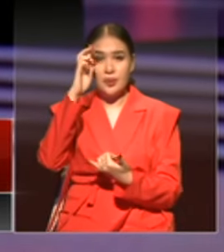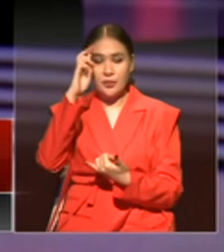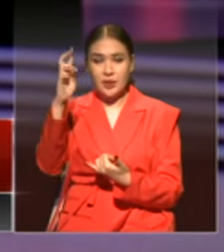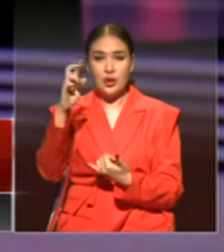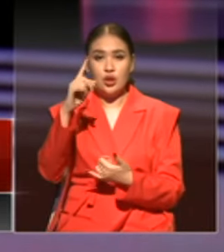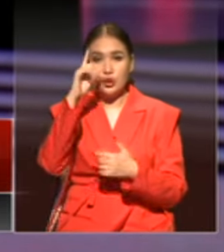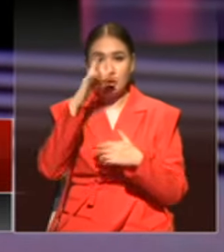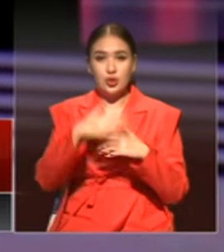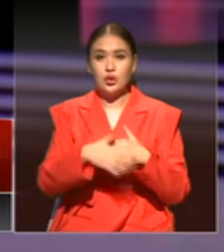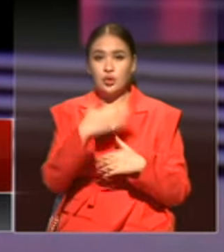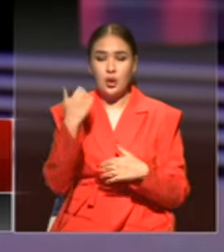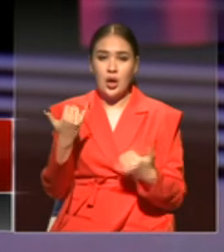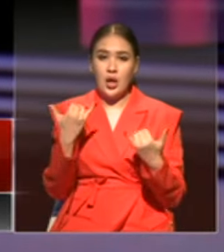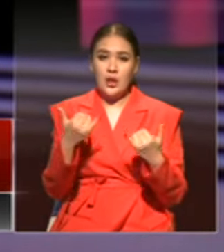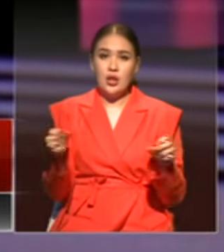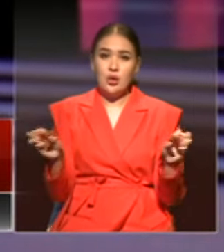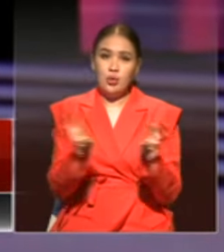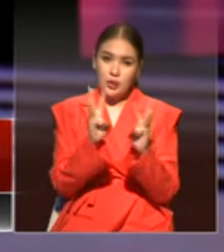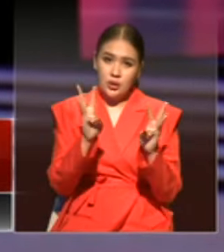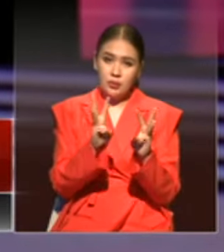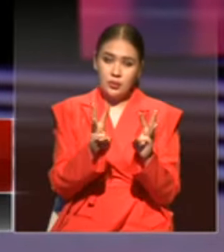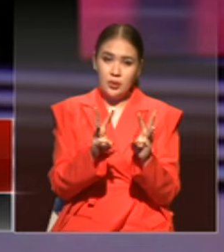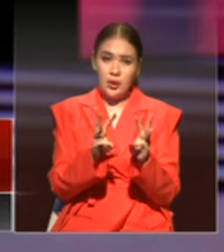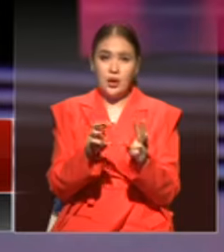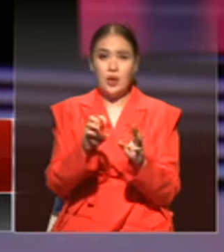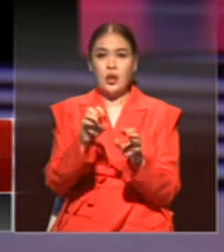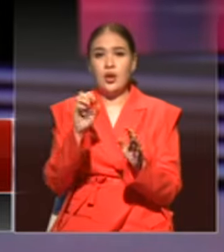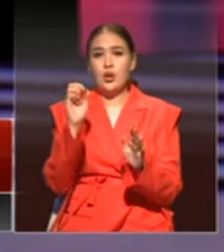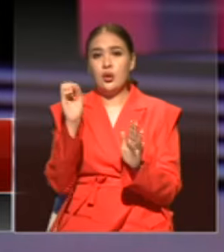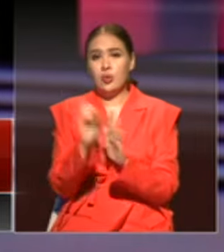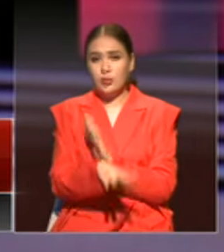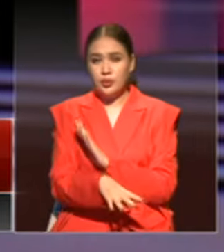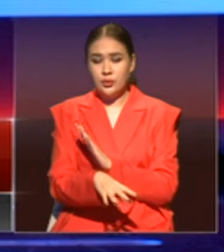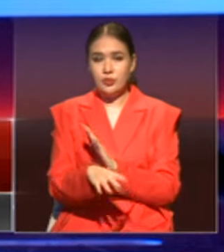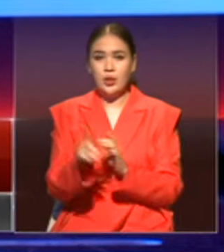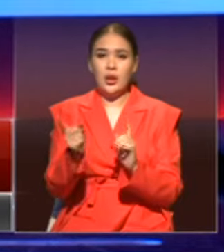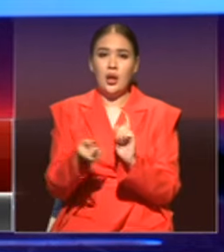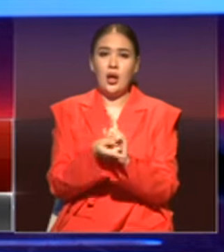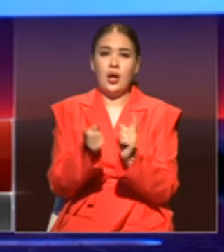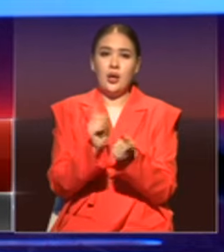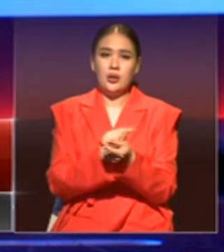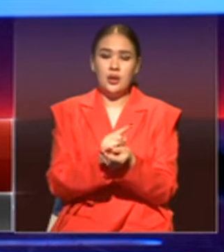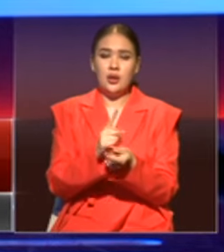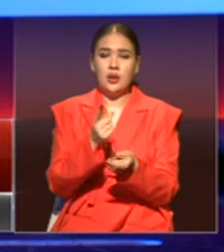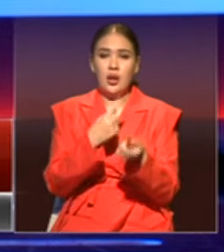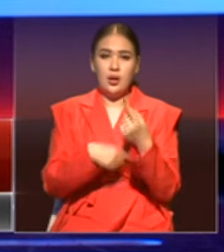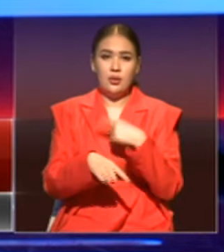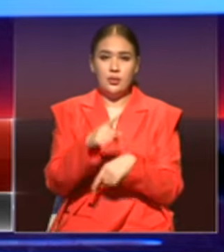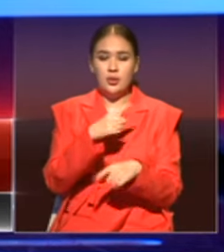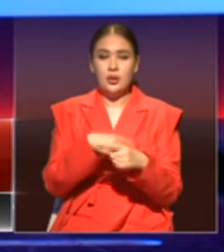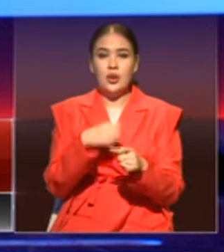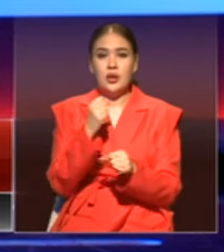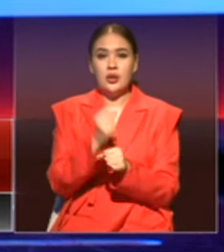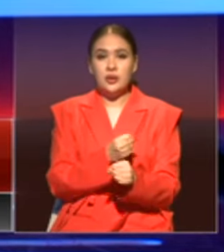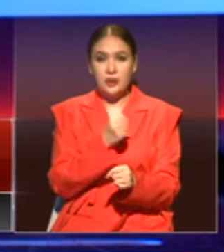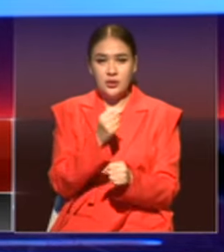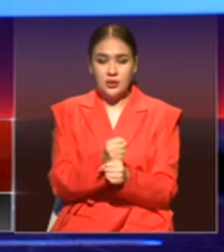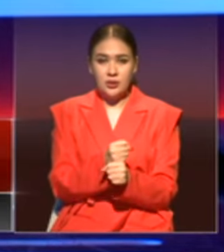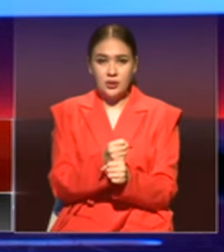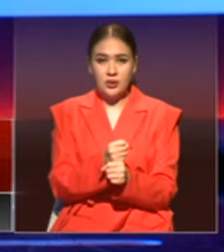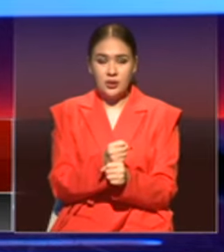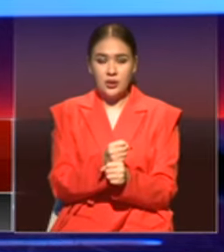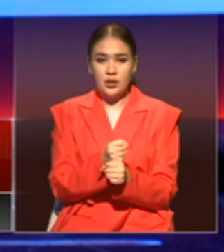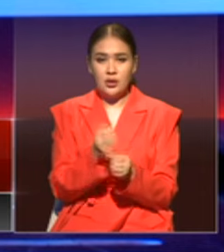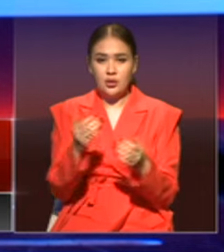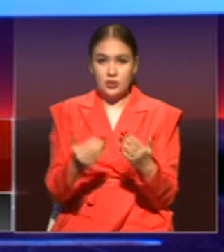Біз оларды өртейміз бе? Көмеміз бе? Болмаса қайтадан өңдейміз бе? Осындай тұжырым жоқ деп тұрмын ғой, тұжырымдама. Қазір мына сізді